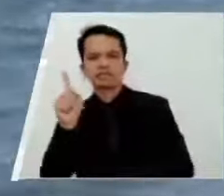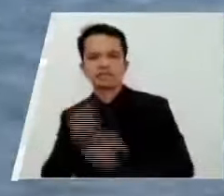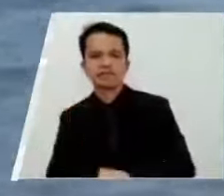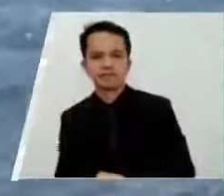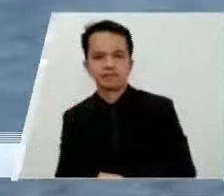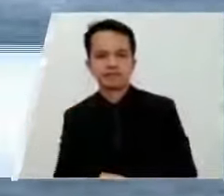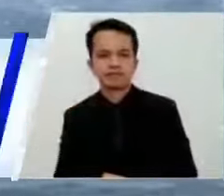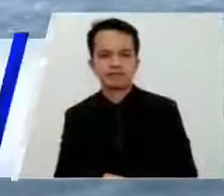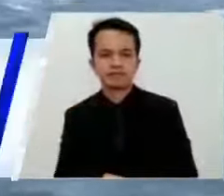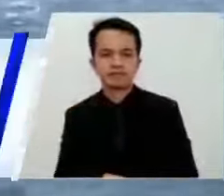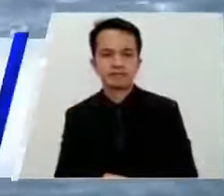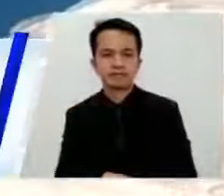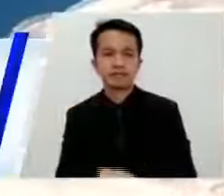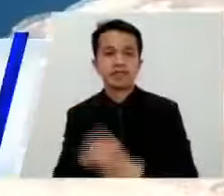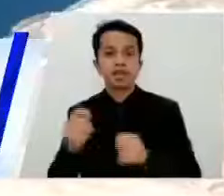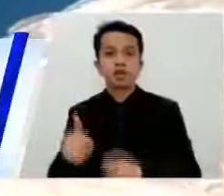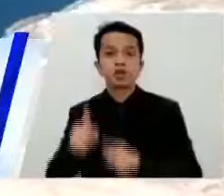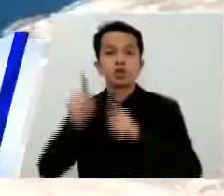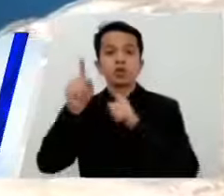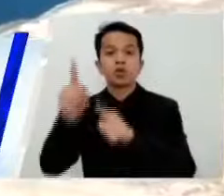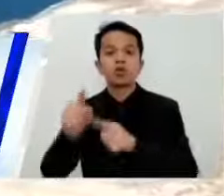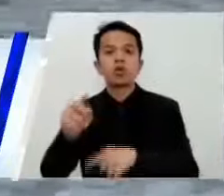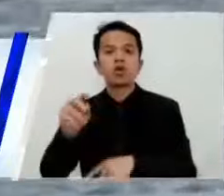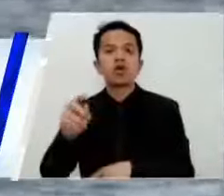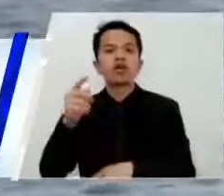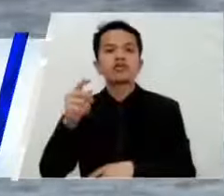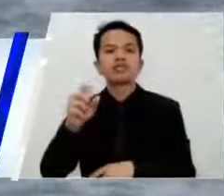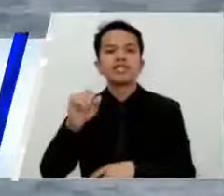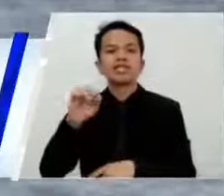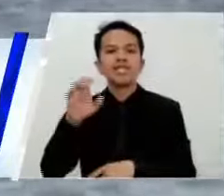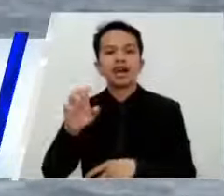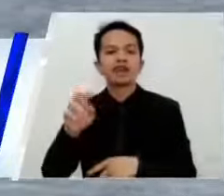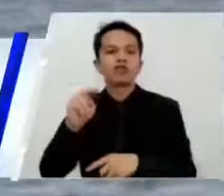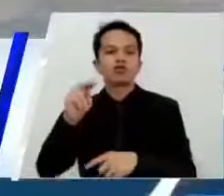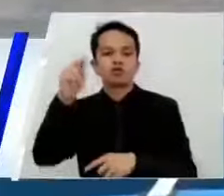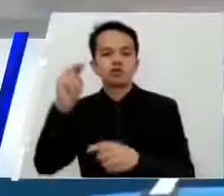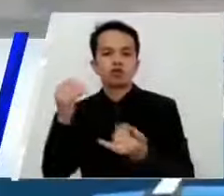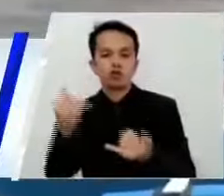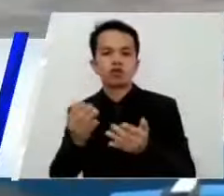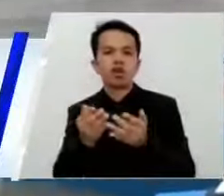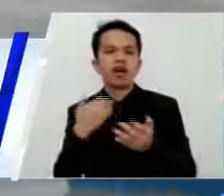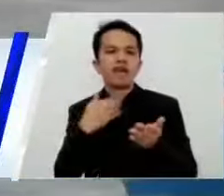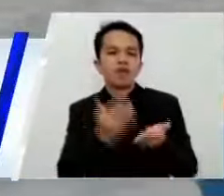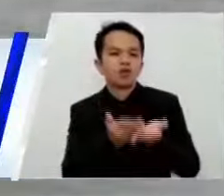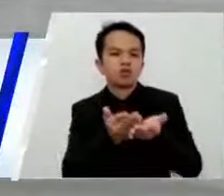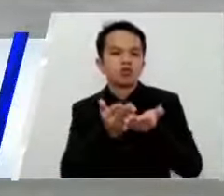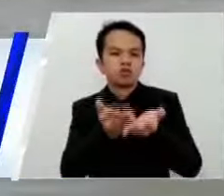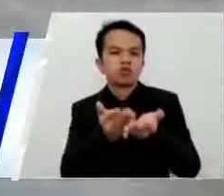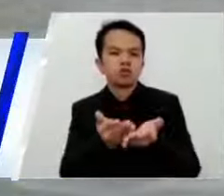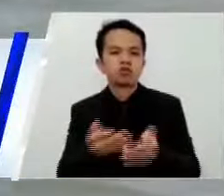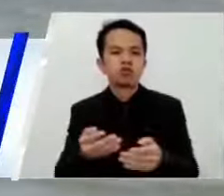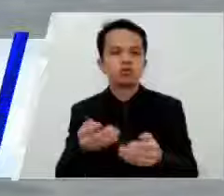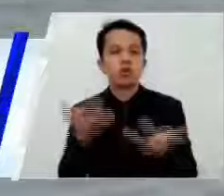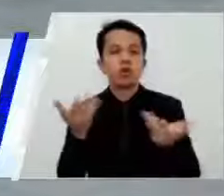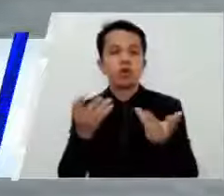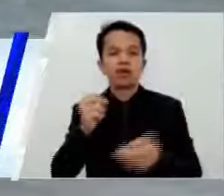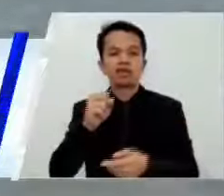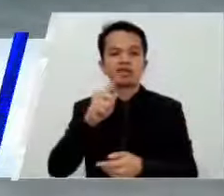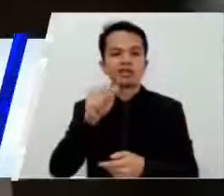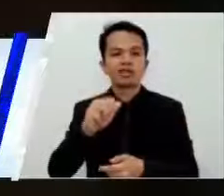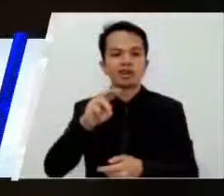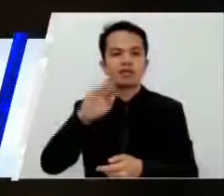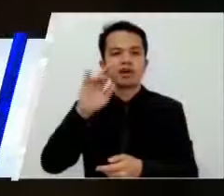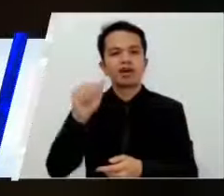We go to the sea up north. Tatlong bangka ang nagkarerahan sa Bangkaton sa Santa Maria, Ilocos Sur. Bukod